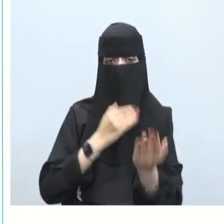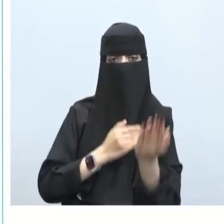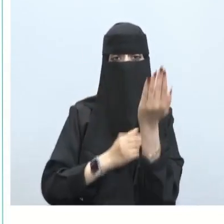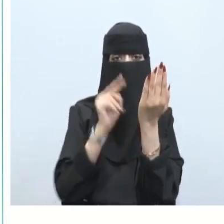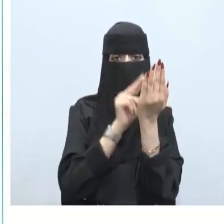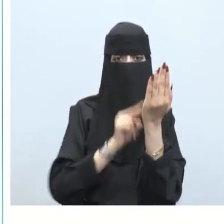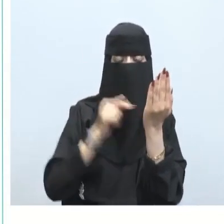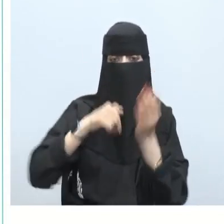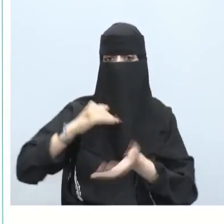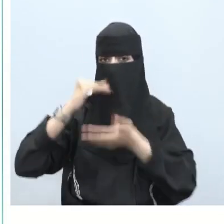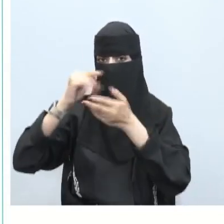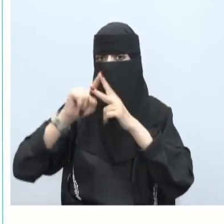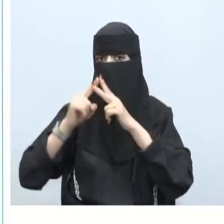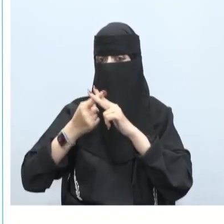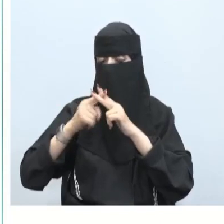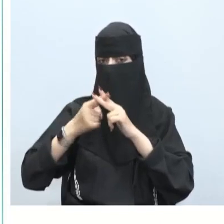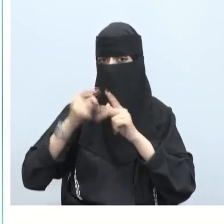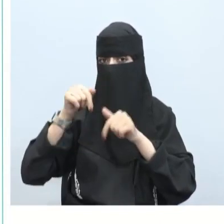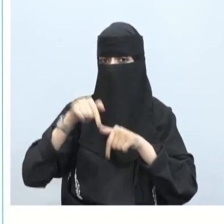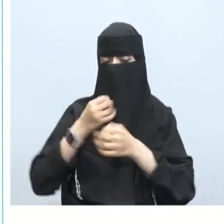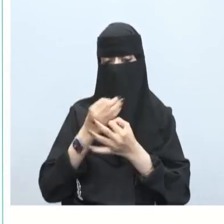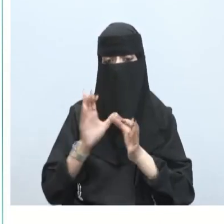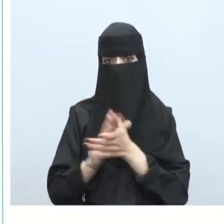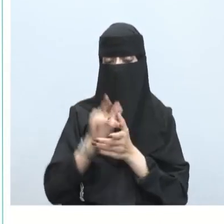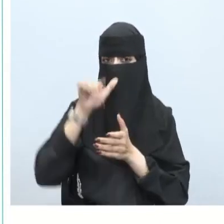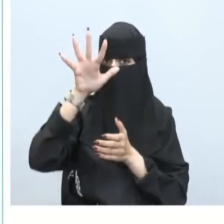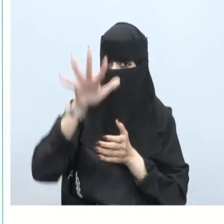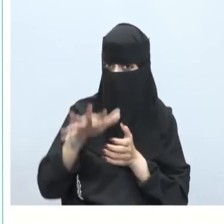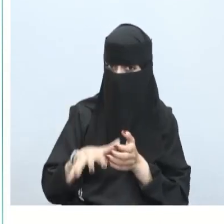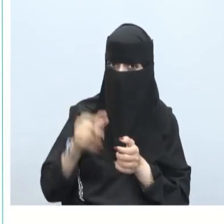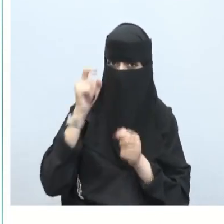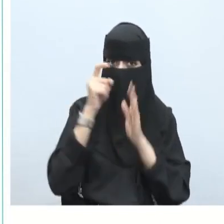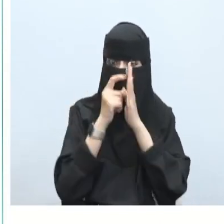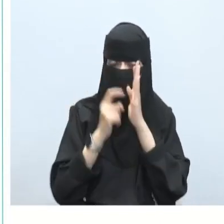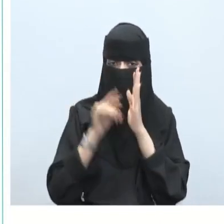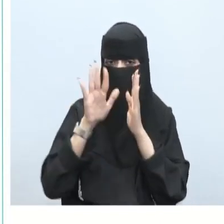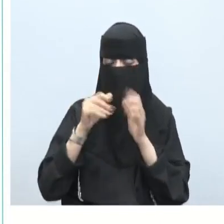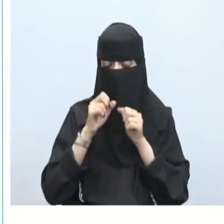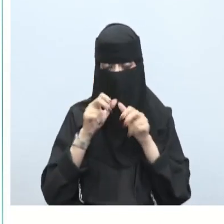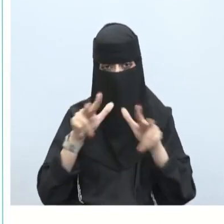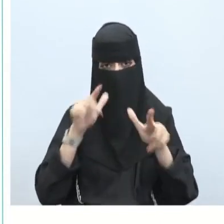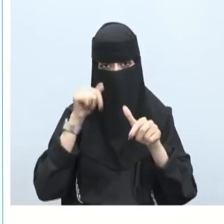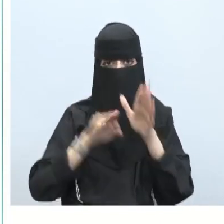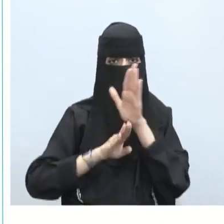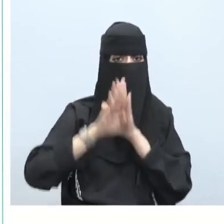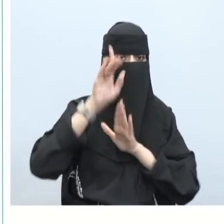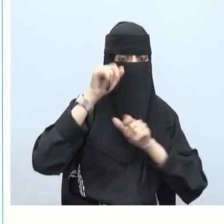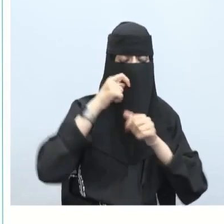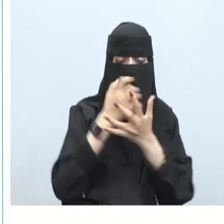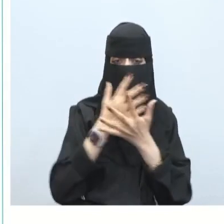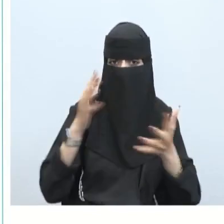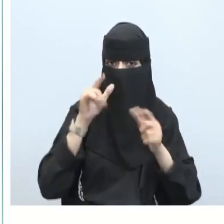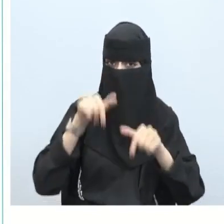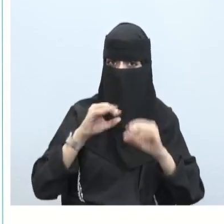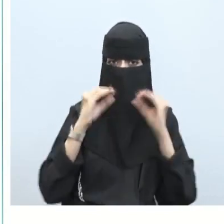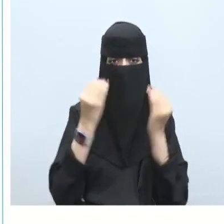عن المنتجات التي تمت اذا كل هذه الانظمه هي انظمه شا ونلاحظ الطور ايضا الهائل في